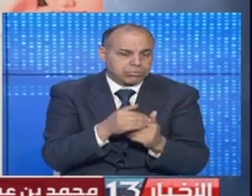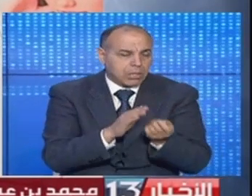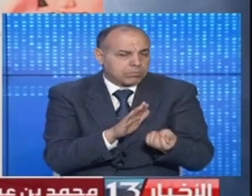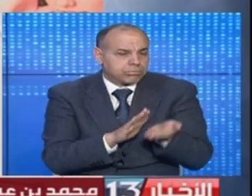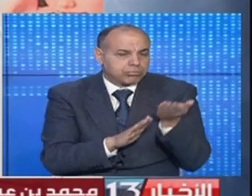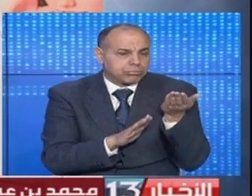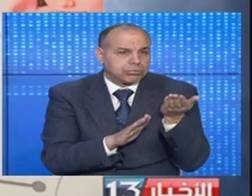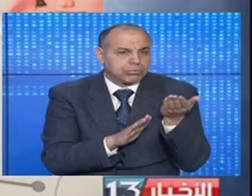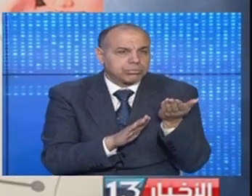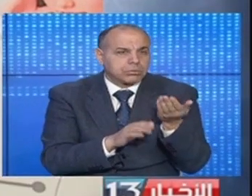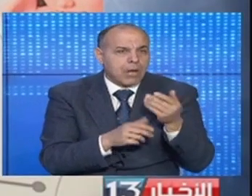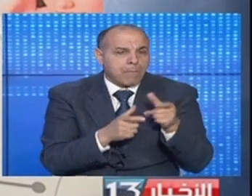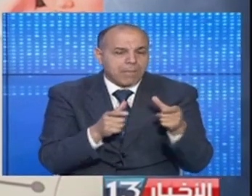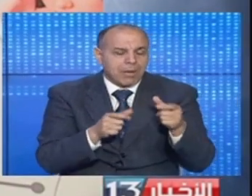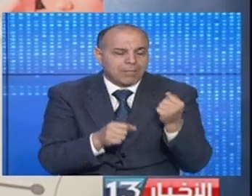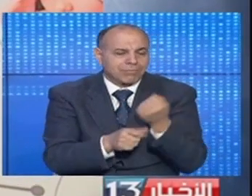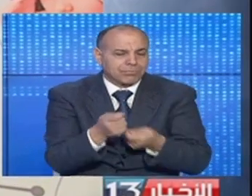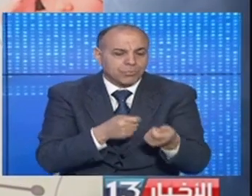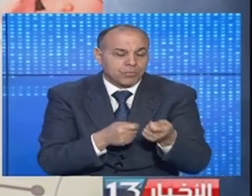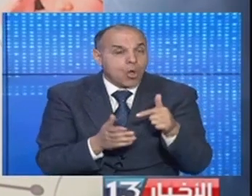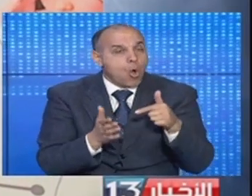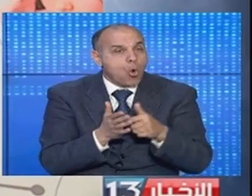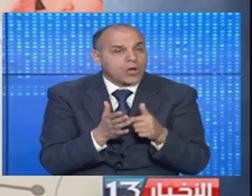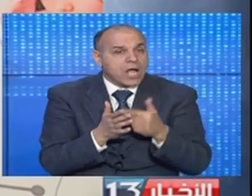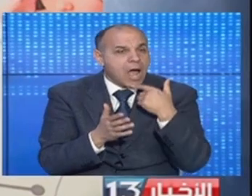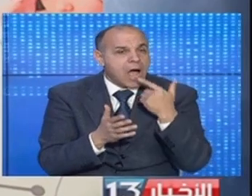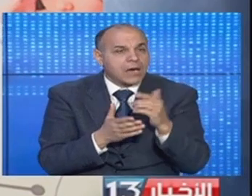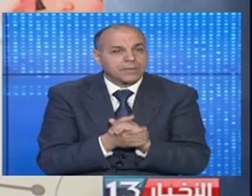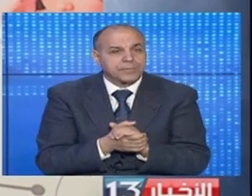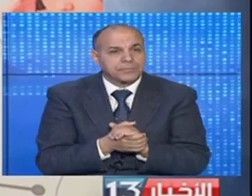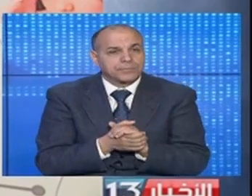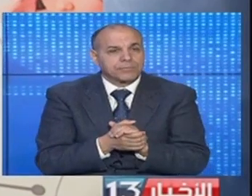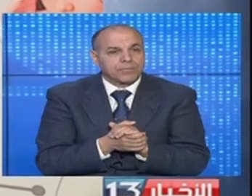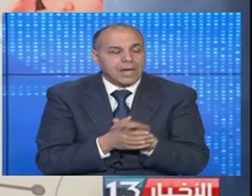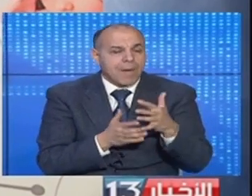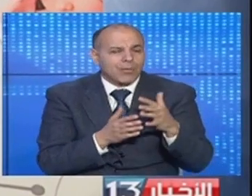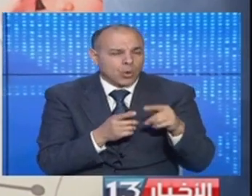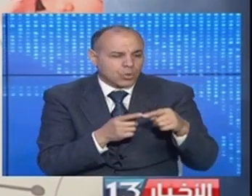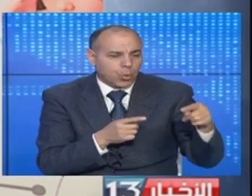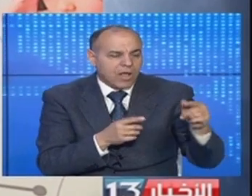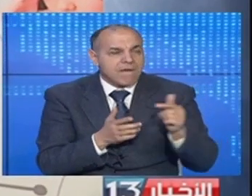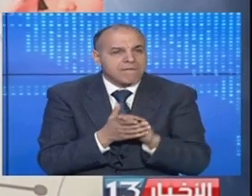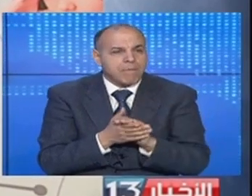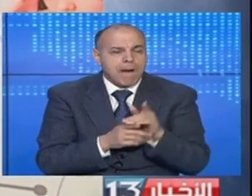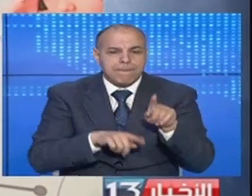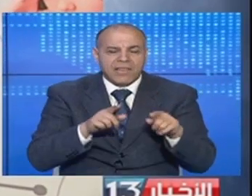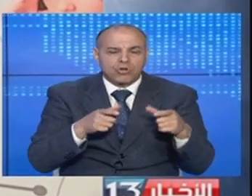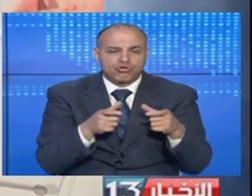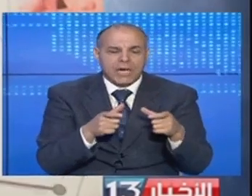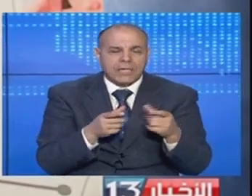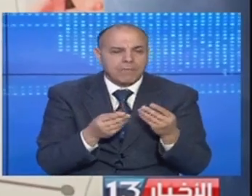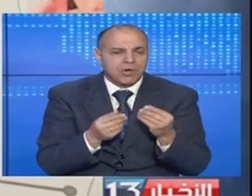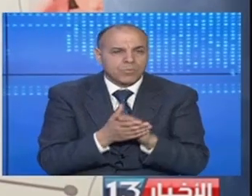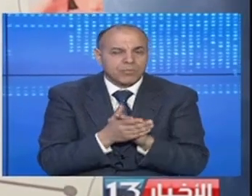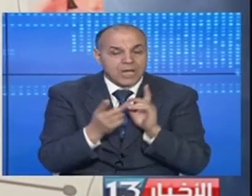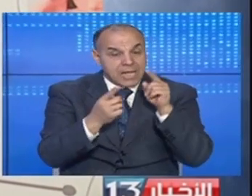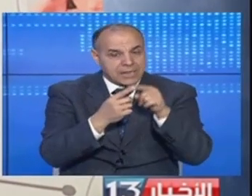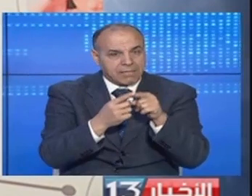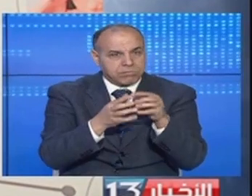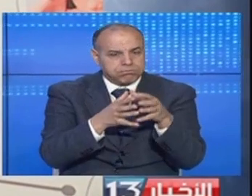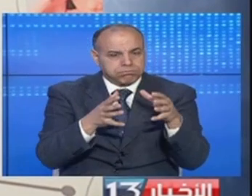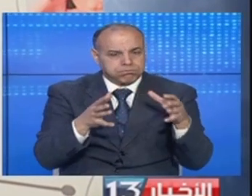في المعامله وهناك على المدى المتوسط فمن بعض الشركات متعدده اه تهدف الى